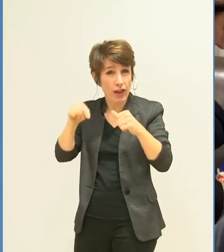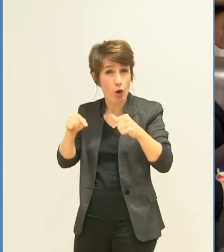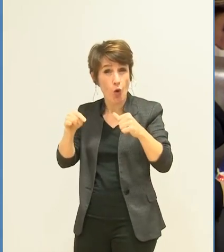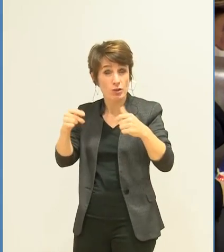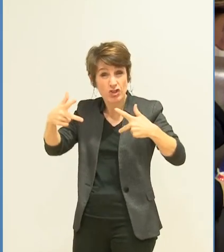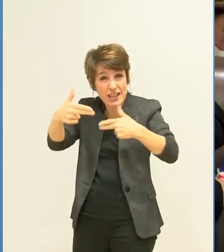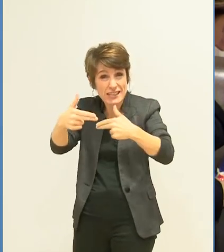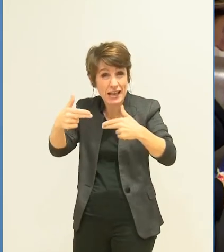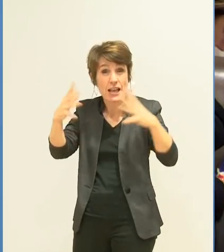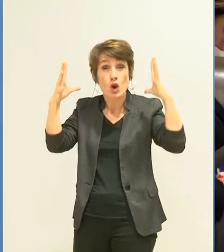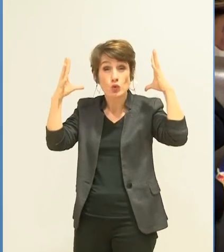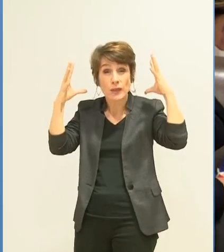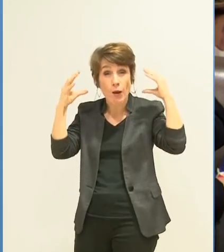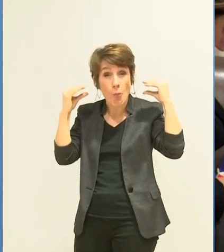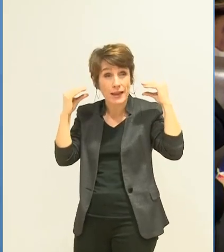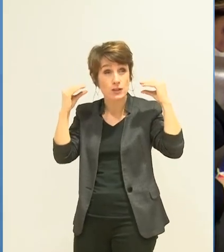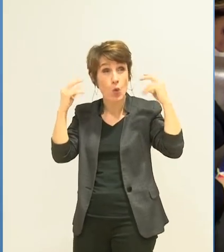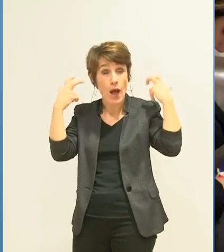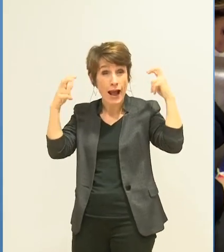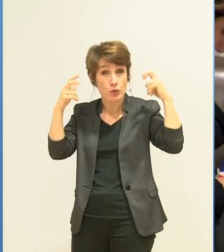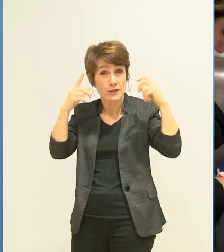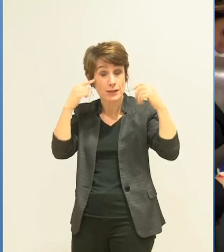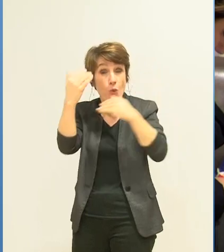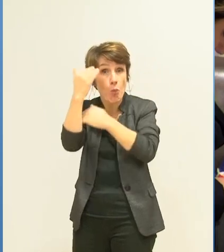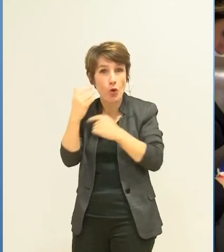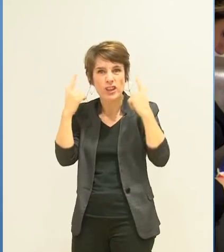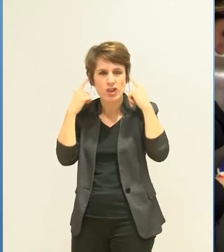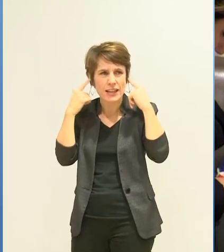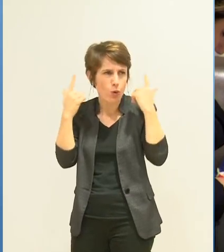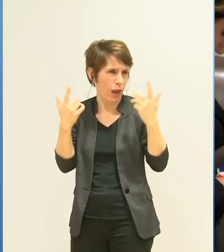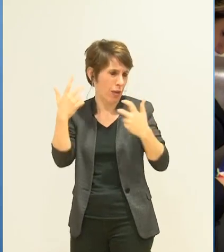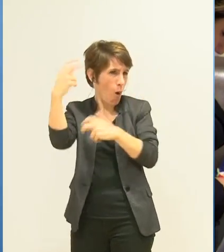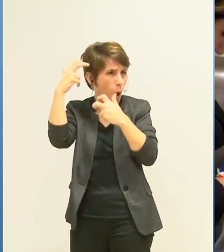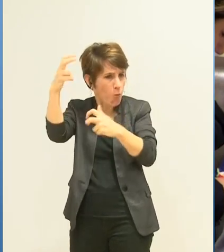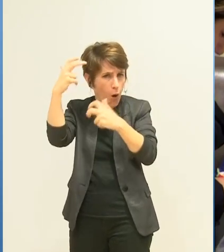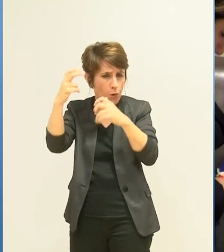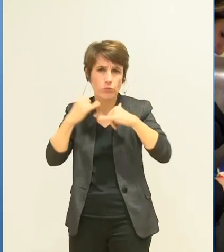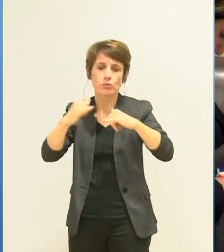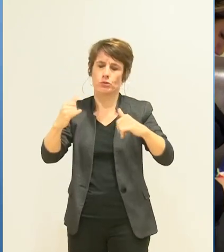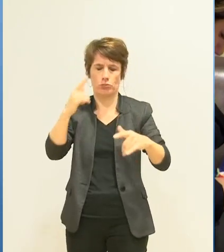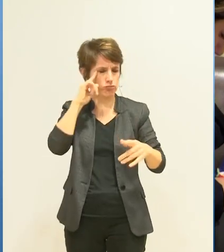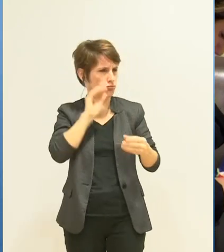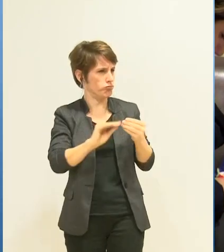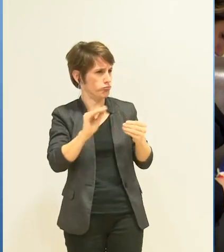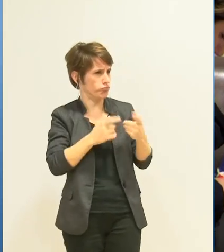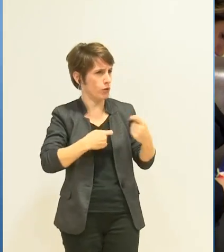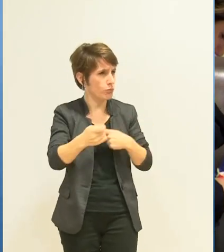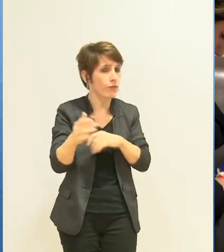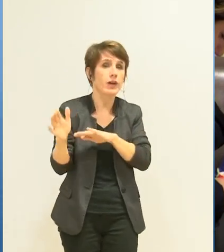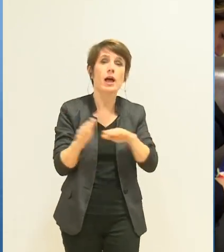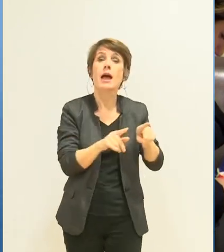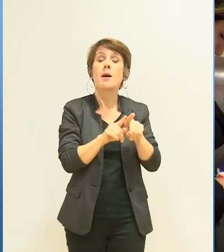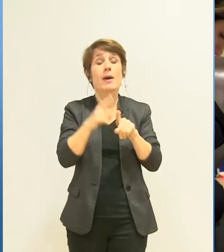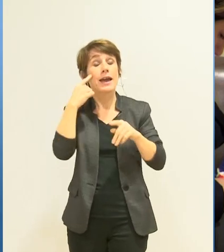tympans les gens qui vont à ses concerts je trouve ça un petit peu bizarre vous me permettrez pareil pour les actions en faveur du commerce de